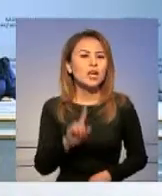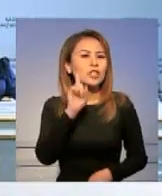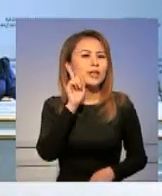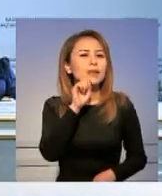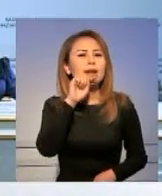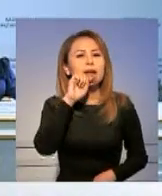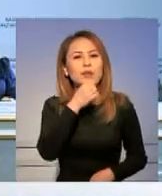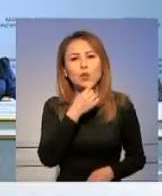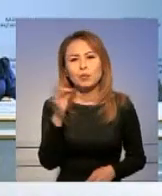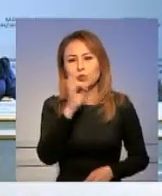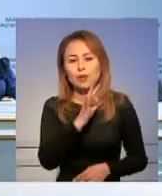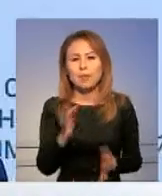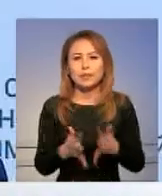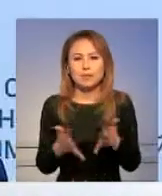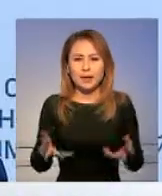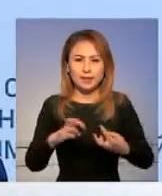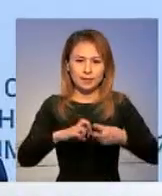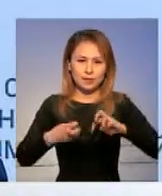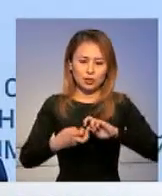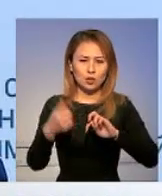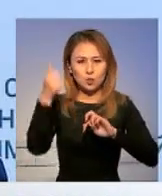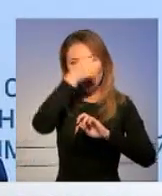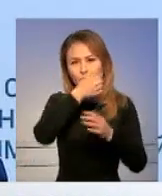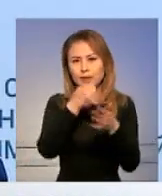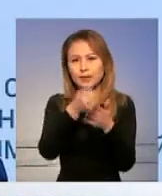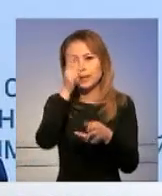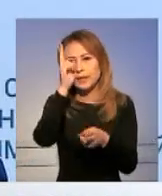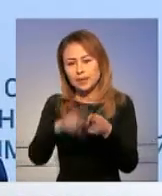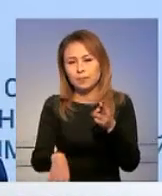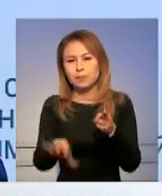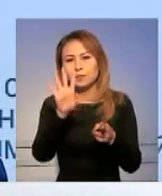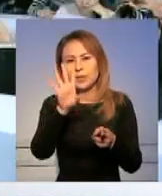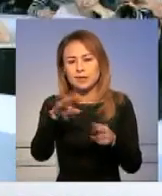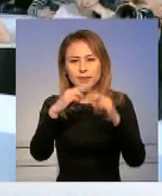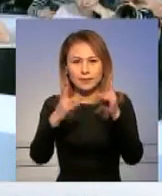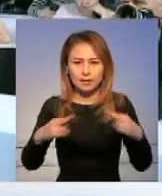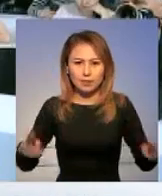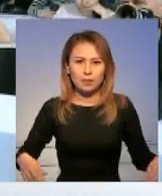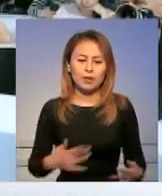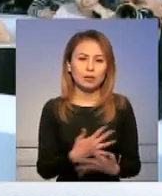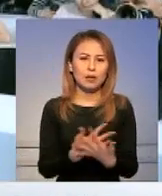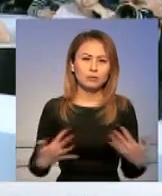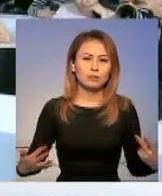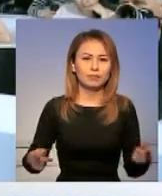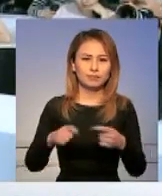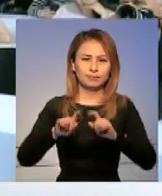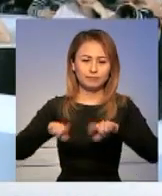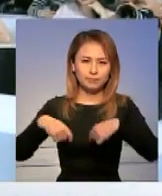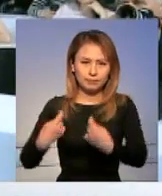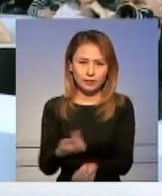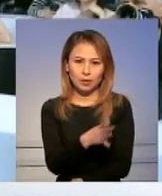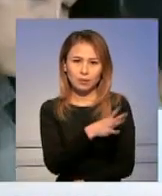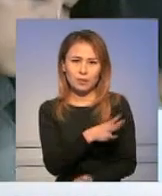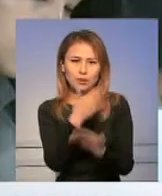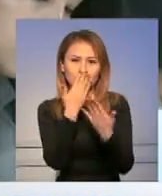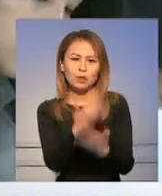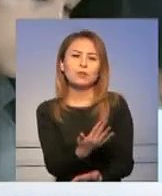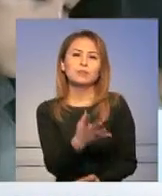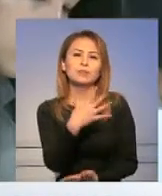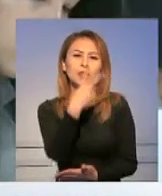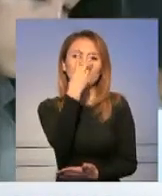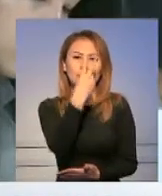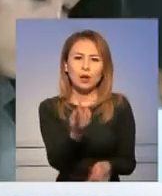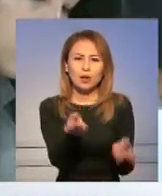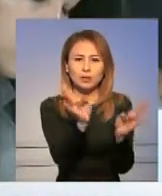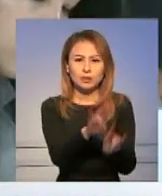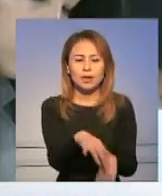жасыл экономикаға өту тұжырымдамасына сәйкес жыл соңына дейін елімізде 5 нысан пайдалануға беріледі. Оның үшеуі гидро, қалған